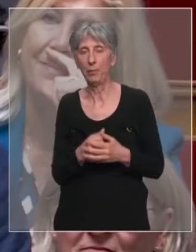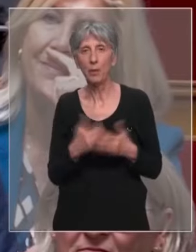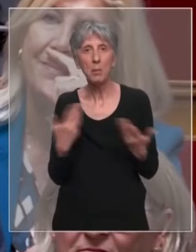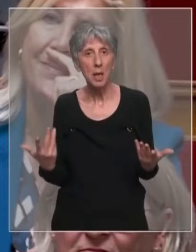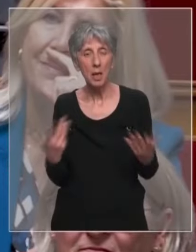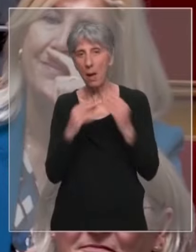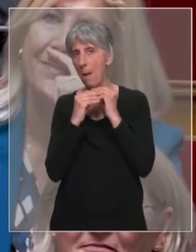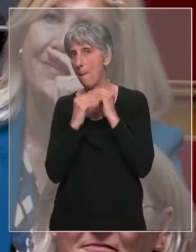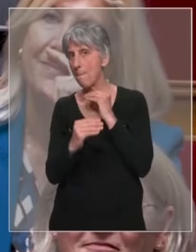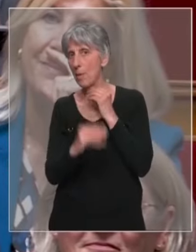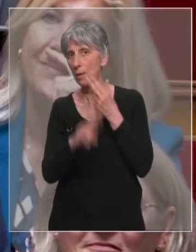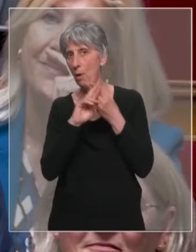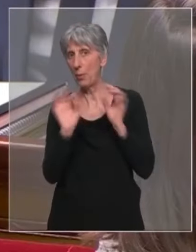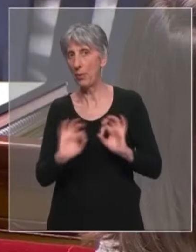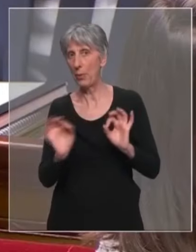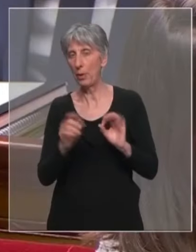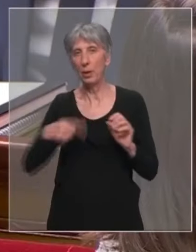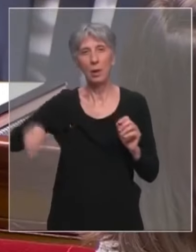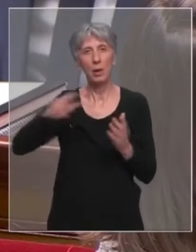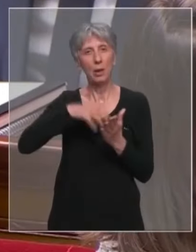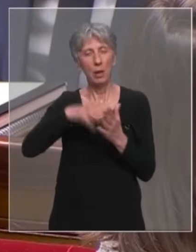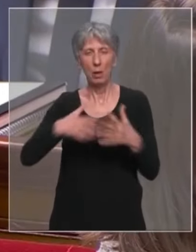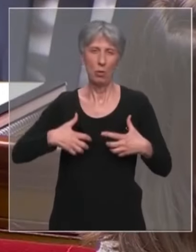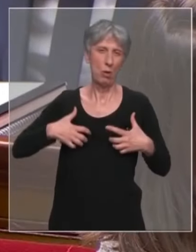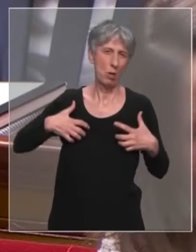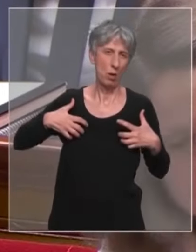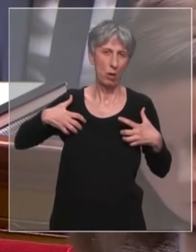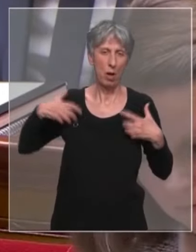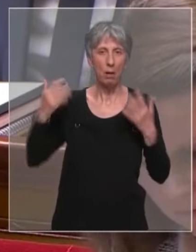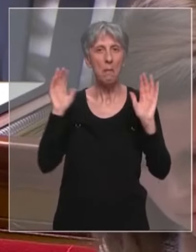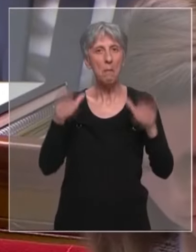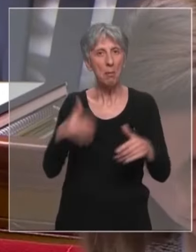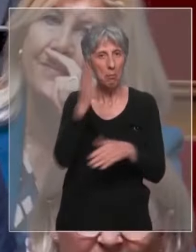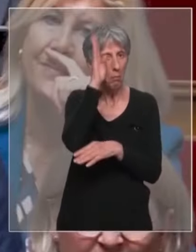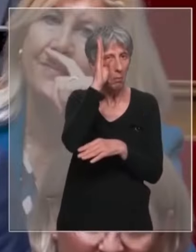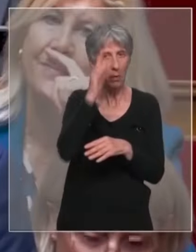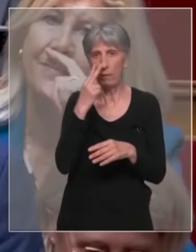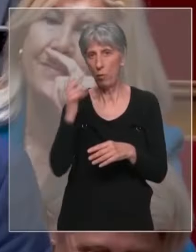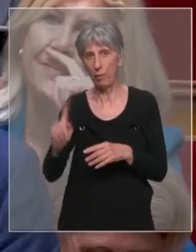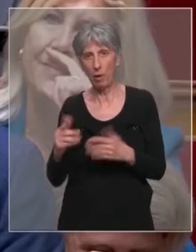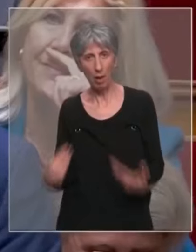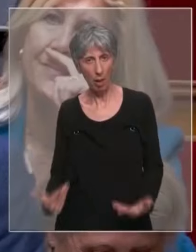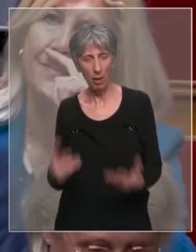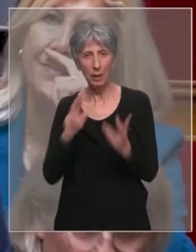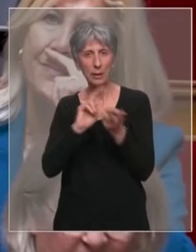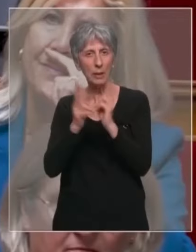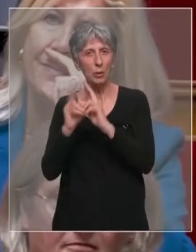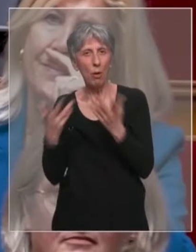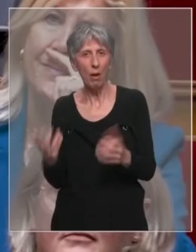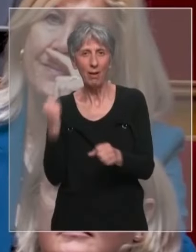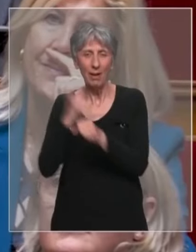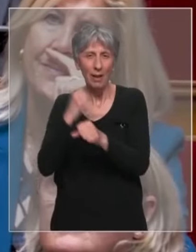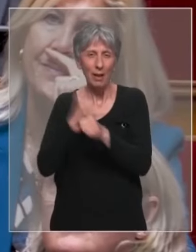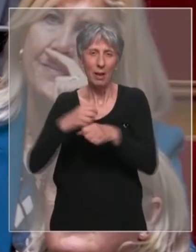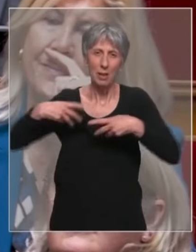réponse. La colère des agriculteurs continue de gronder, même si vous ne la voyez pas. Ils sont à cette saison au champ pour nous